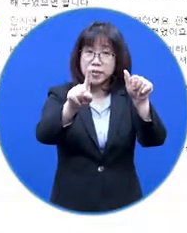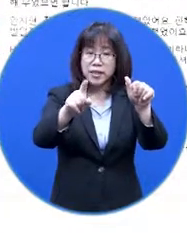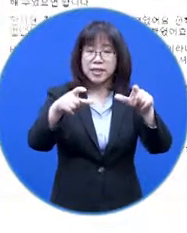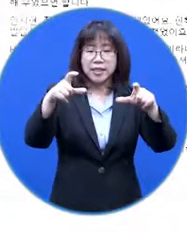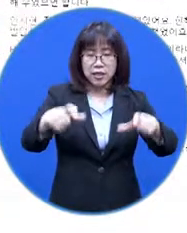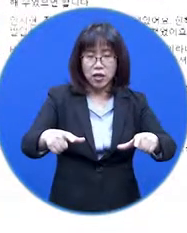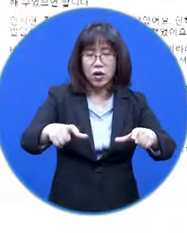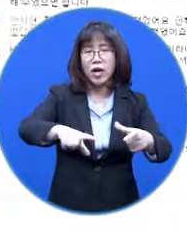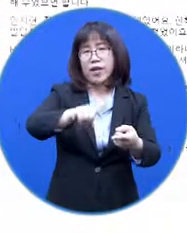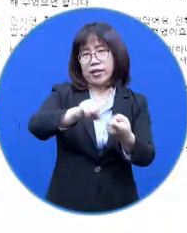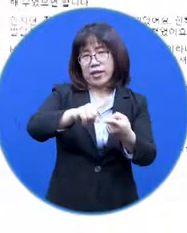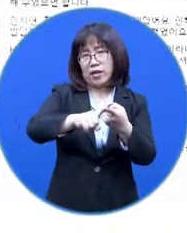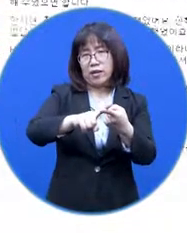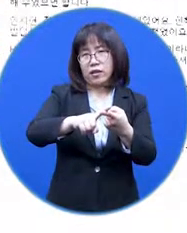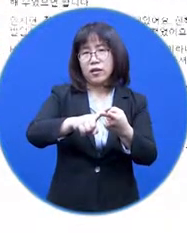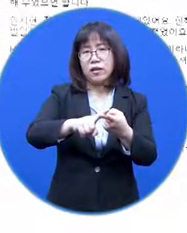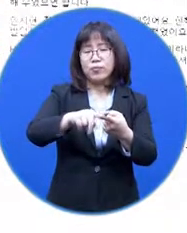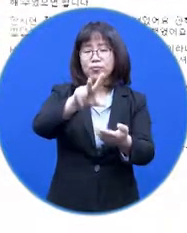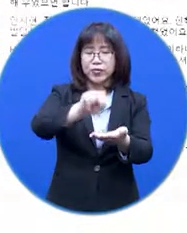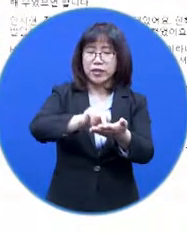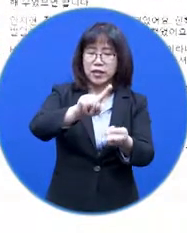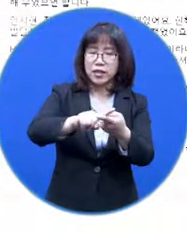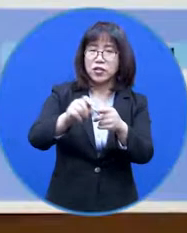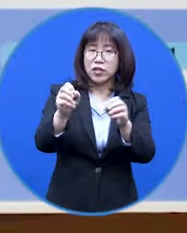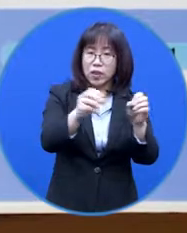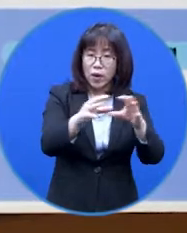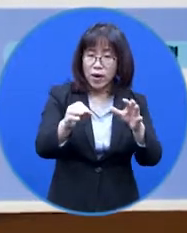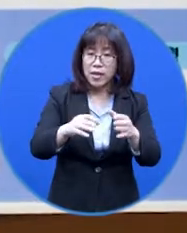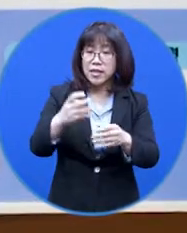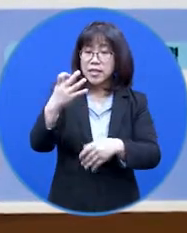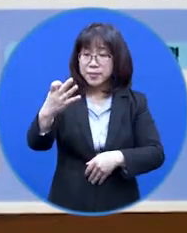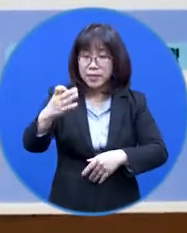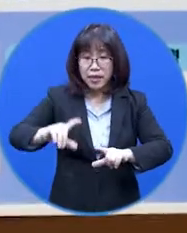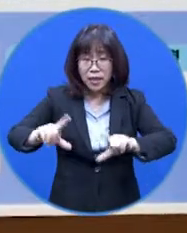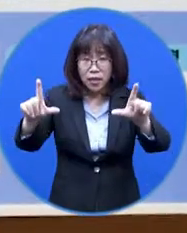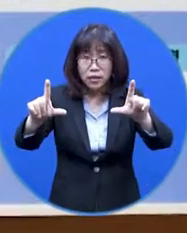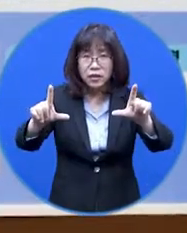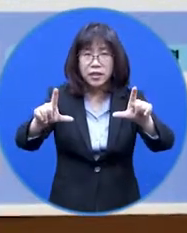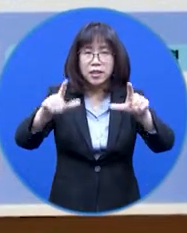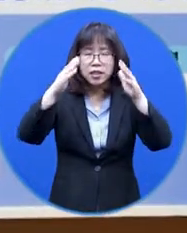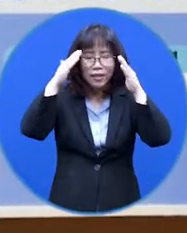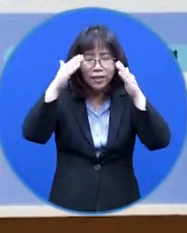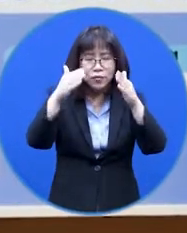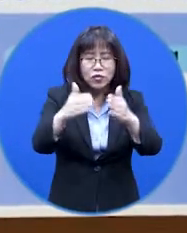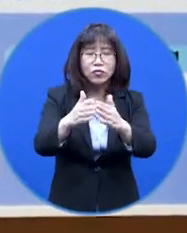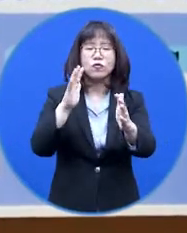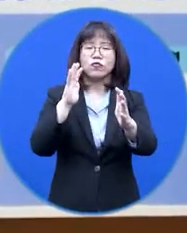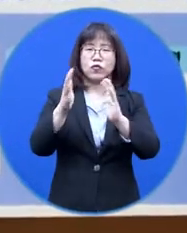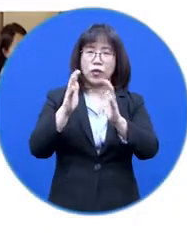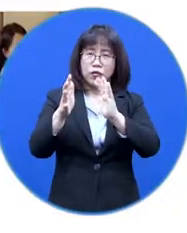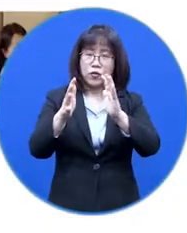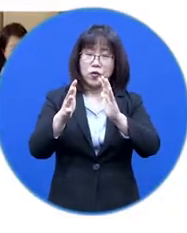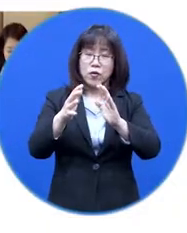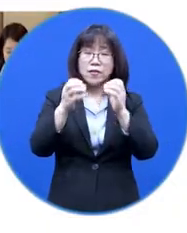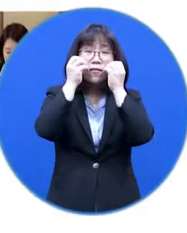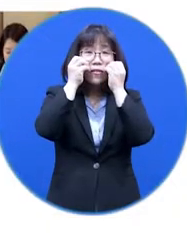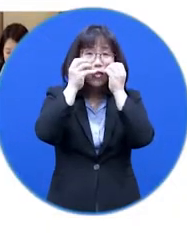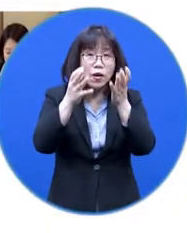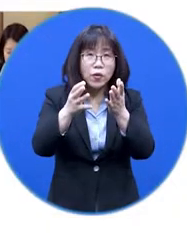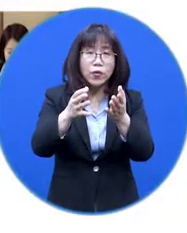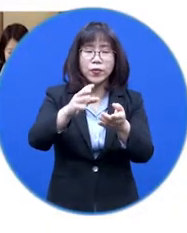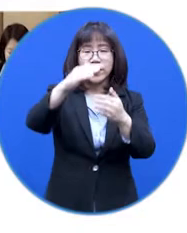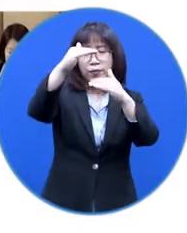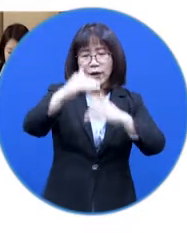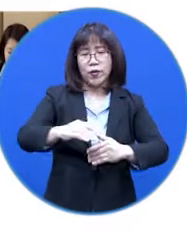11일에는 지역사회 현안 과제 발굴을 시작으로 14일에는 발굴된 의제에 대해 집중적으로 논의하고